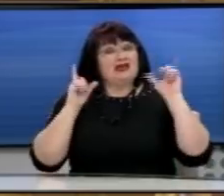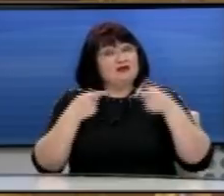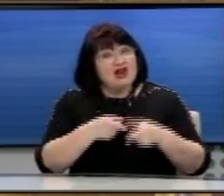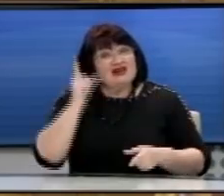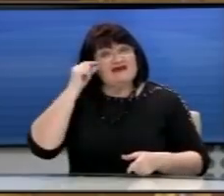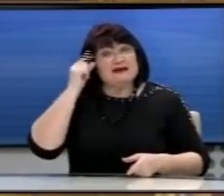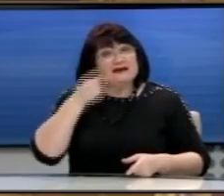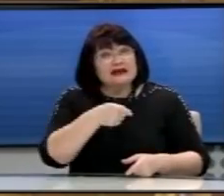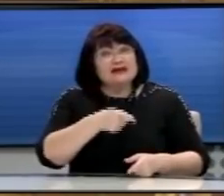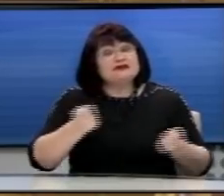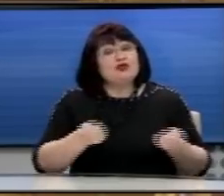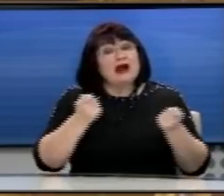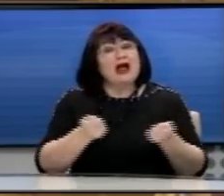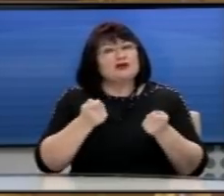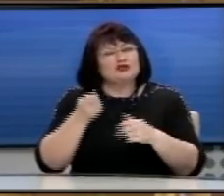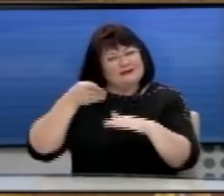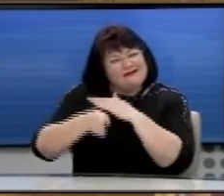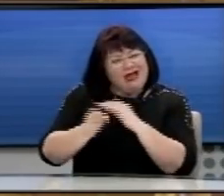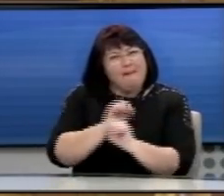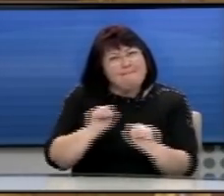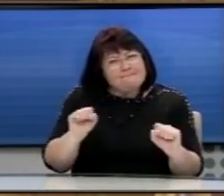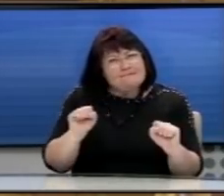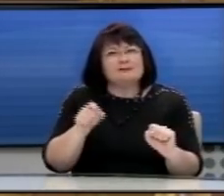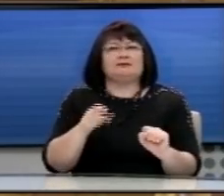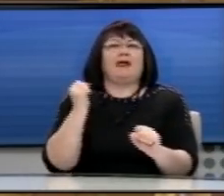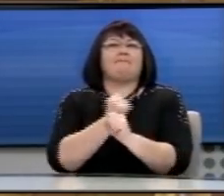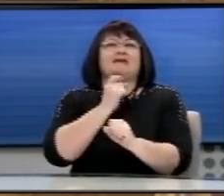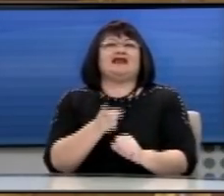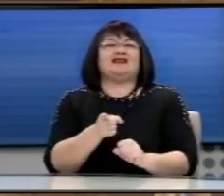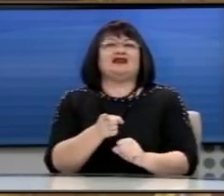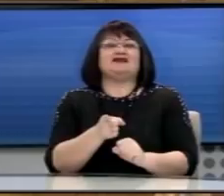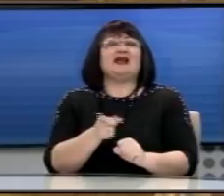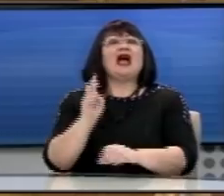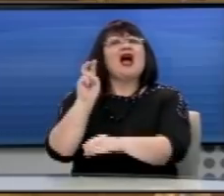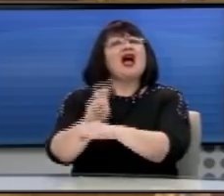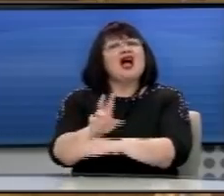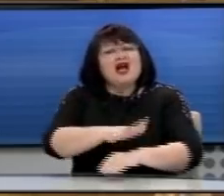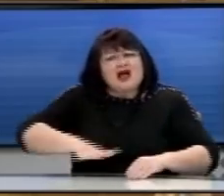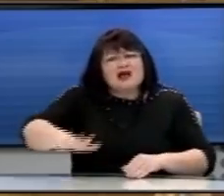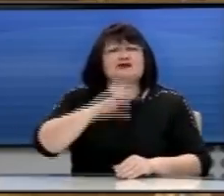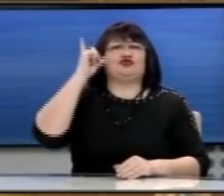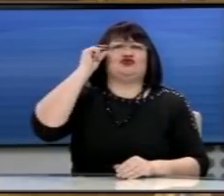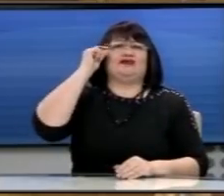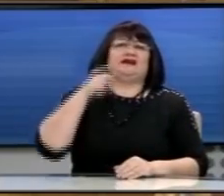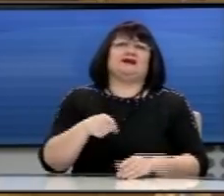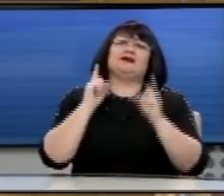διάφορους προβοκάτορες που χρησιμοποιούνται και ας αφήσει ήσυχους τους υπόλοιπους φοιτητές να αποφασίζουν μόνοι